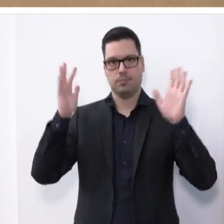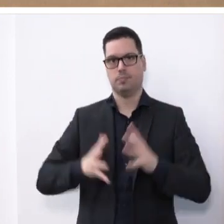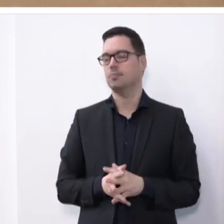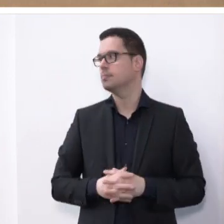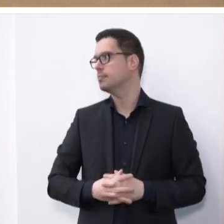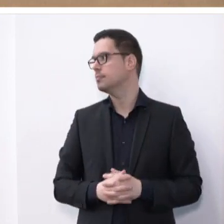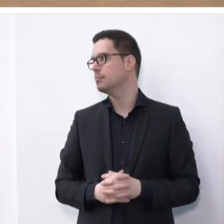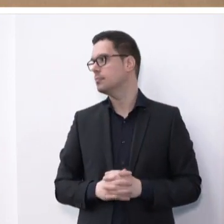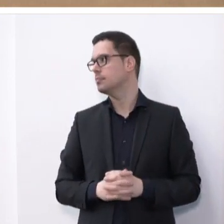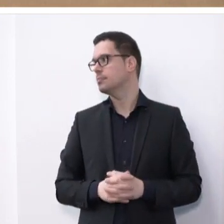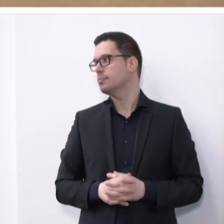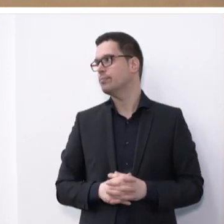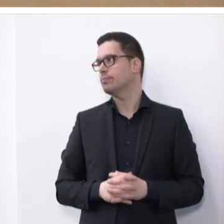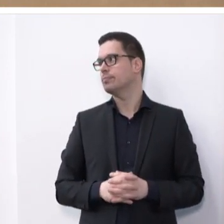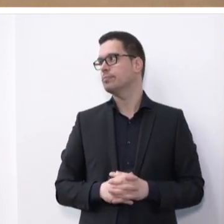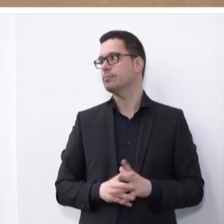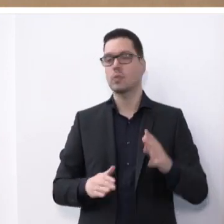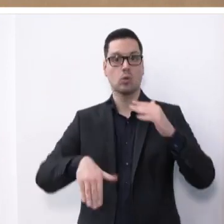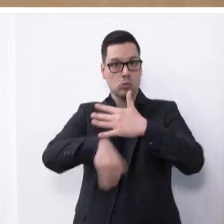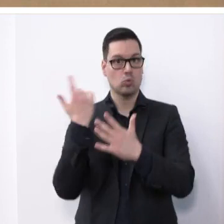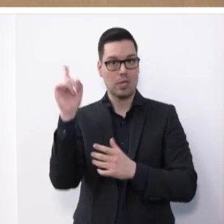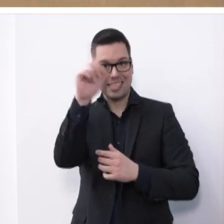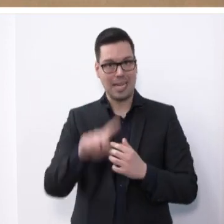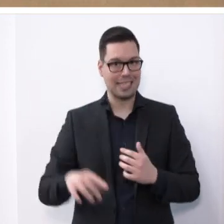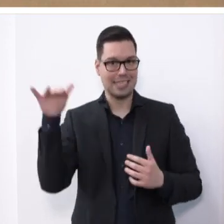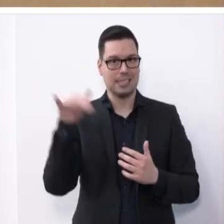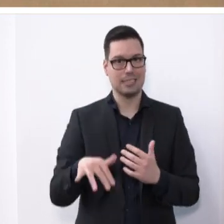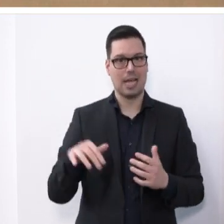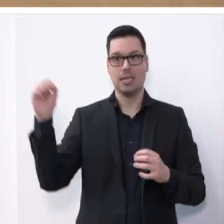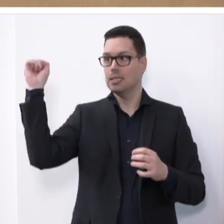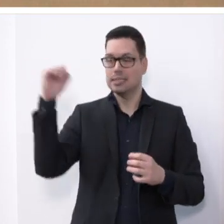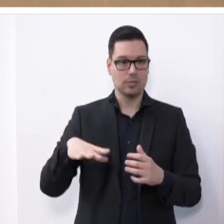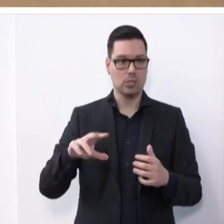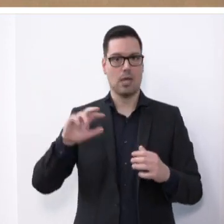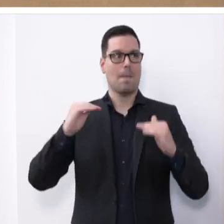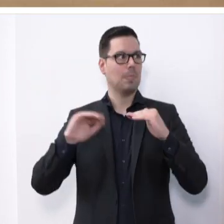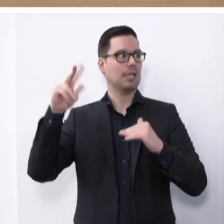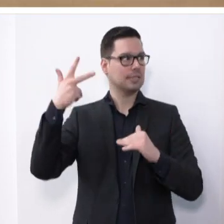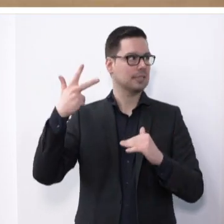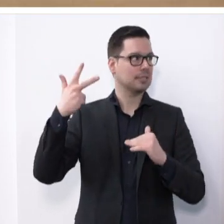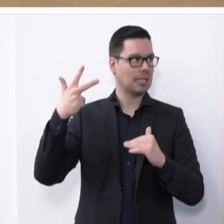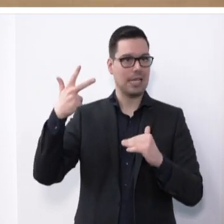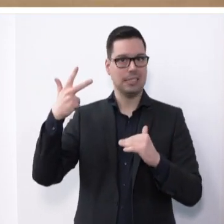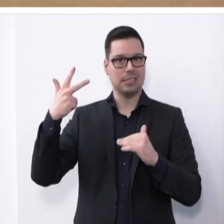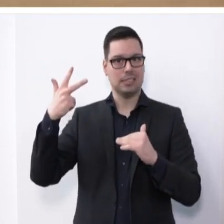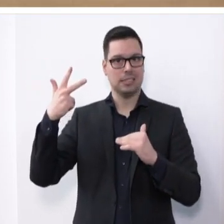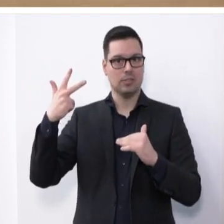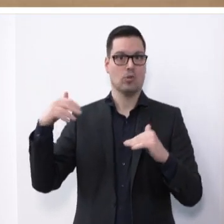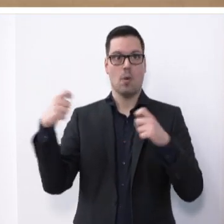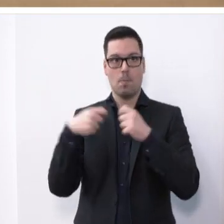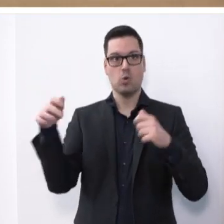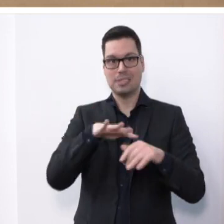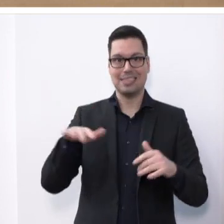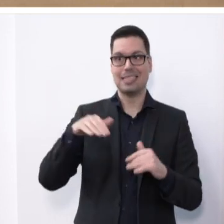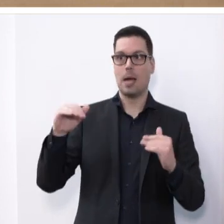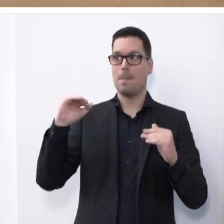Punkt wir sind ein Land bar Energien das gilt für die Sonne wir sind Platz 3 der sonnenreichsten Bundesländer dieses Landes da müssen wir